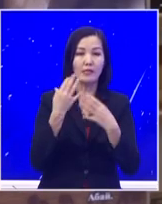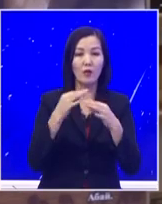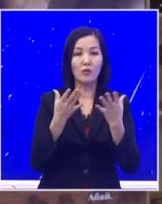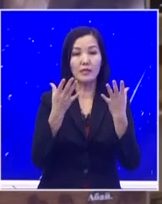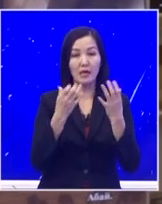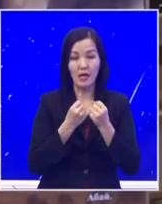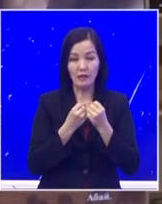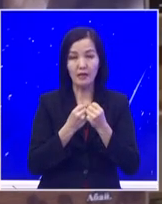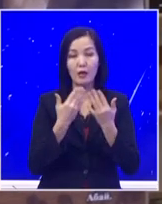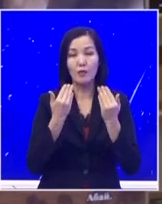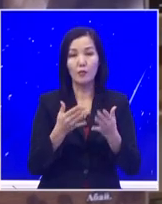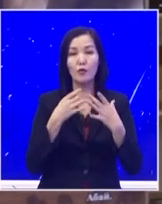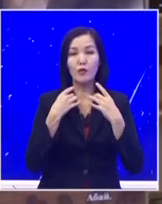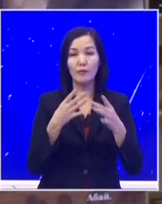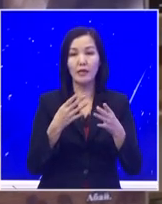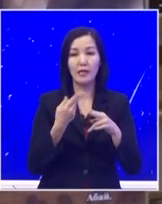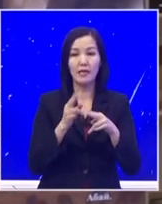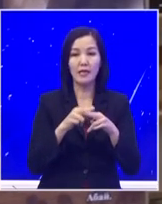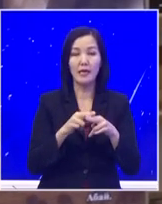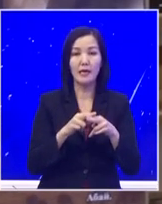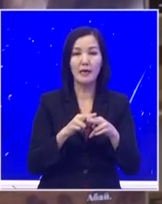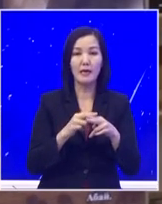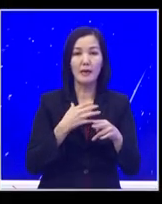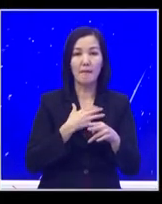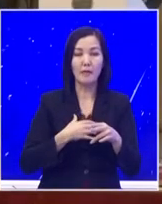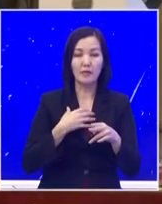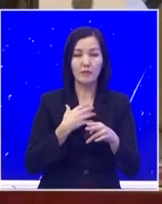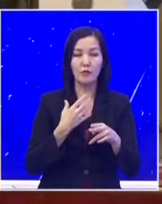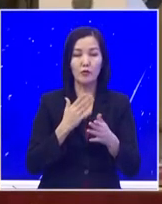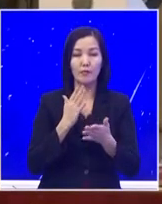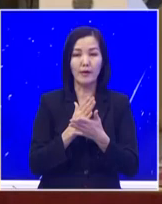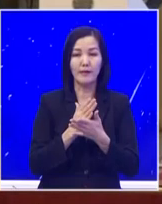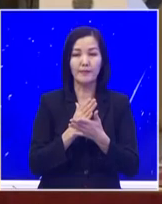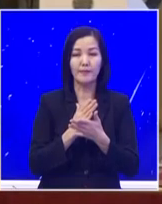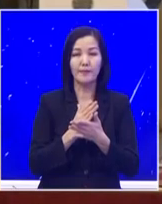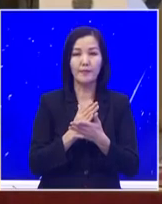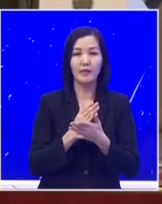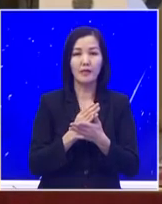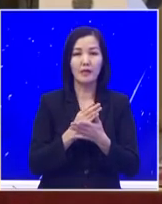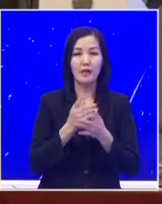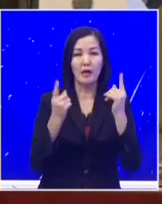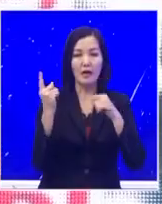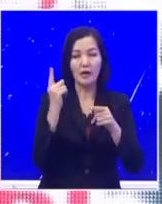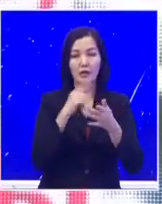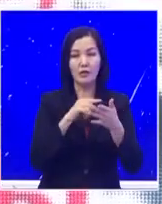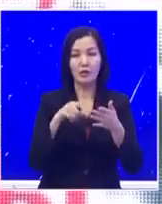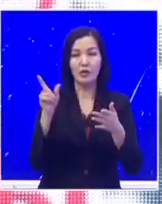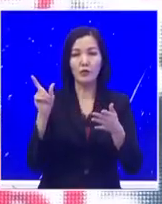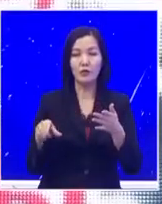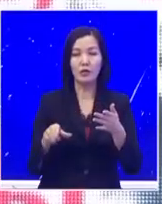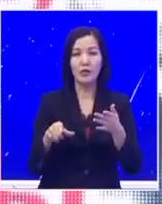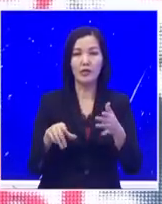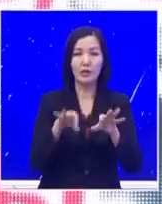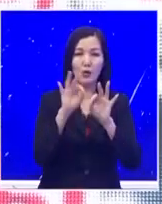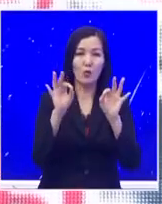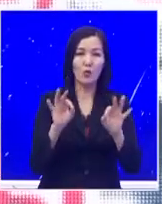Бүгінгі мерекенің ең бір басты мәні осында. Әдеби кешке ақын жазушылар мен мәдениет және өнер